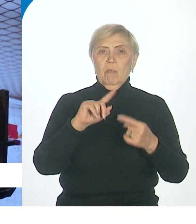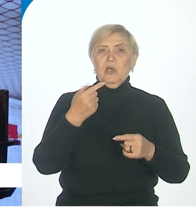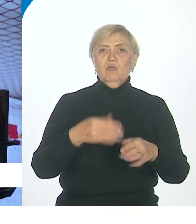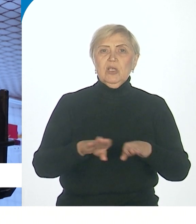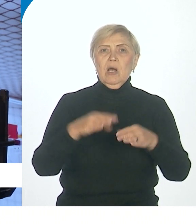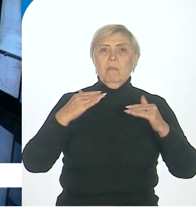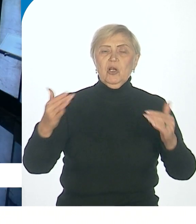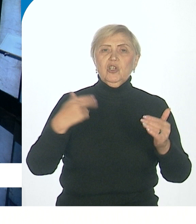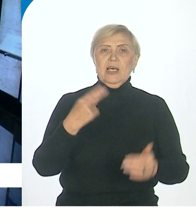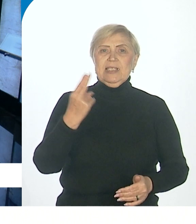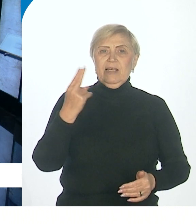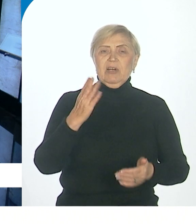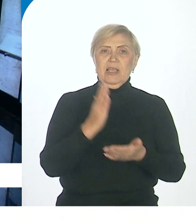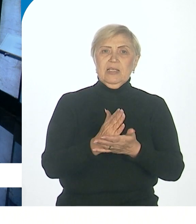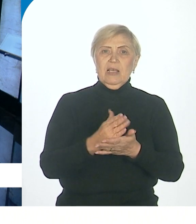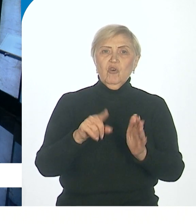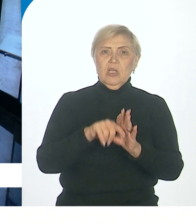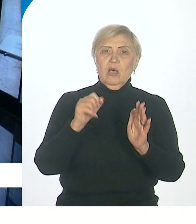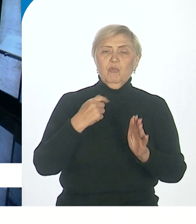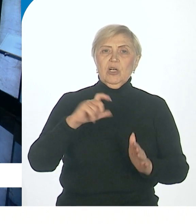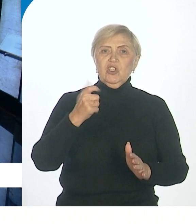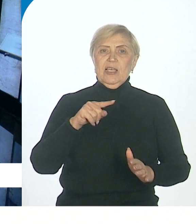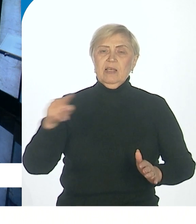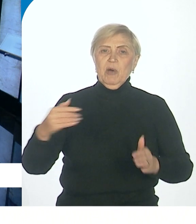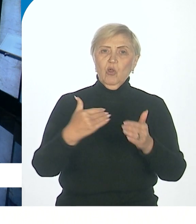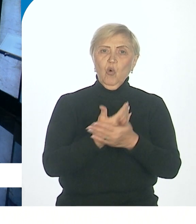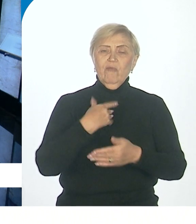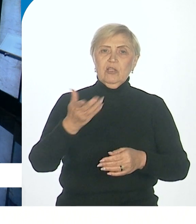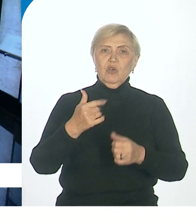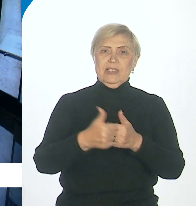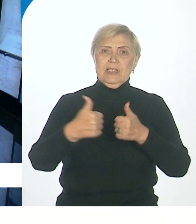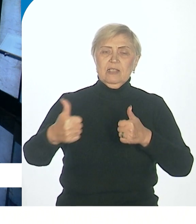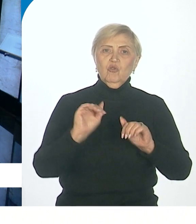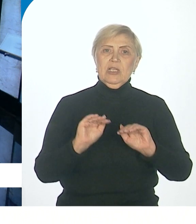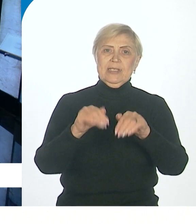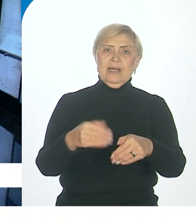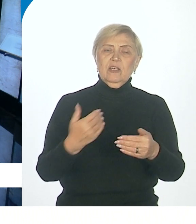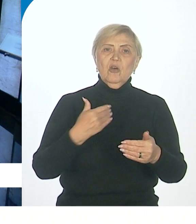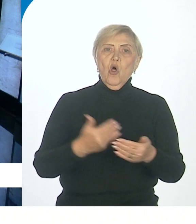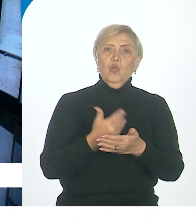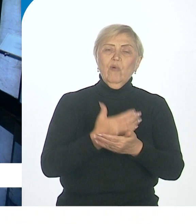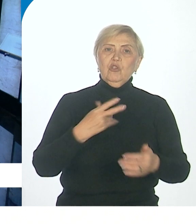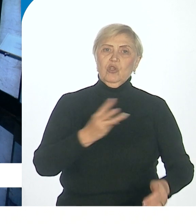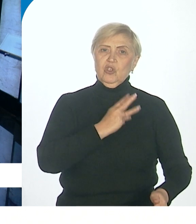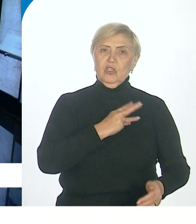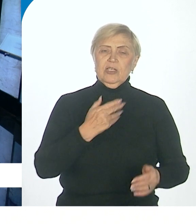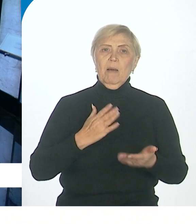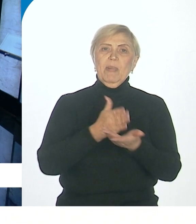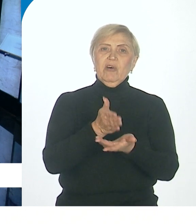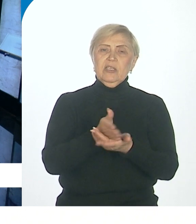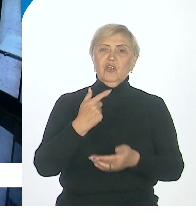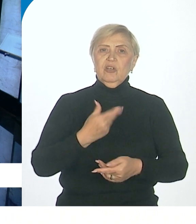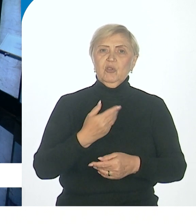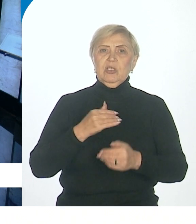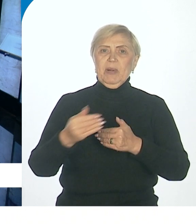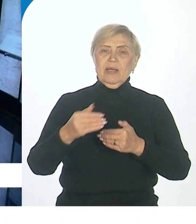цифра? Есть сначала отборочные этапы, когда могут дистанционно заходить любые желающие и по входящему тестированию проходить уже